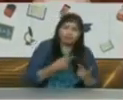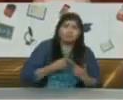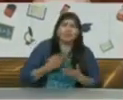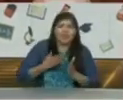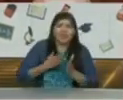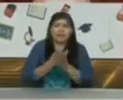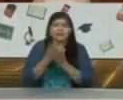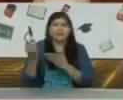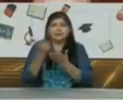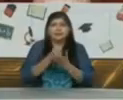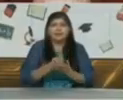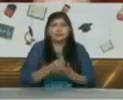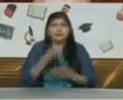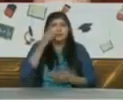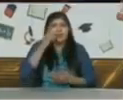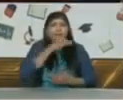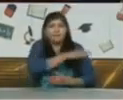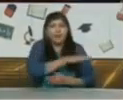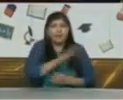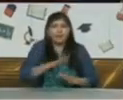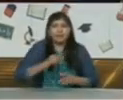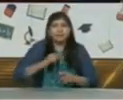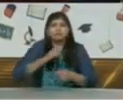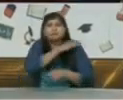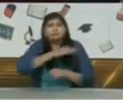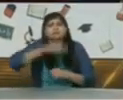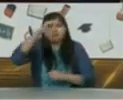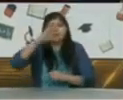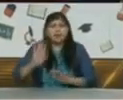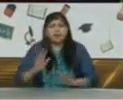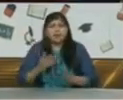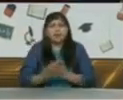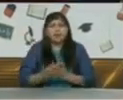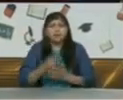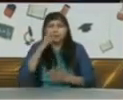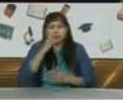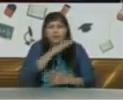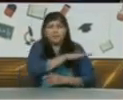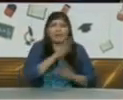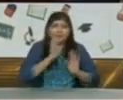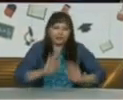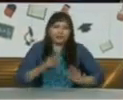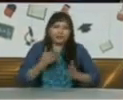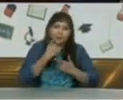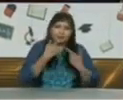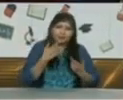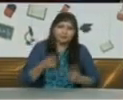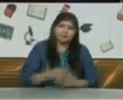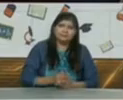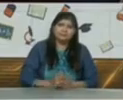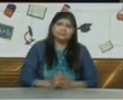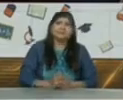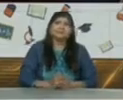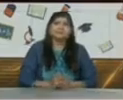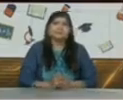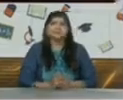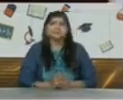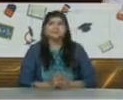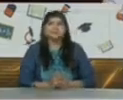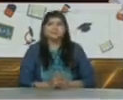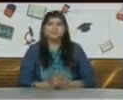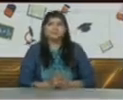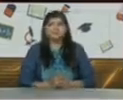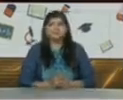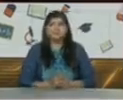धारवी आपका छोटा भाई है? बड़ा भाई, छोटा भाई कोई है घर में? छोटी बहन है। हैं? छोटी बहन है सर। छोटी बहन है,